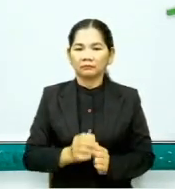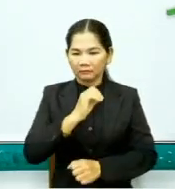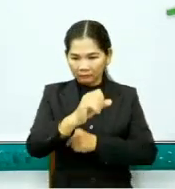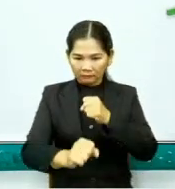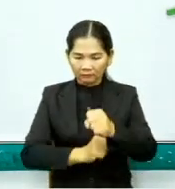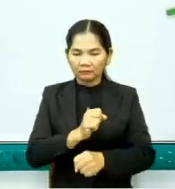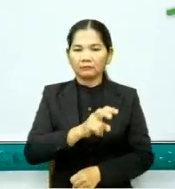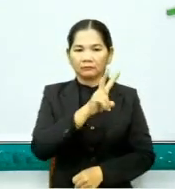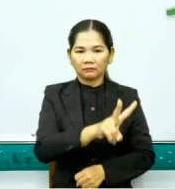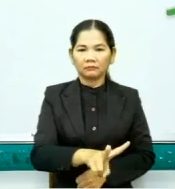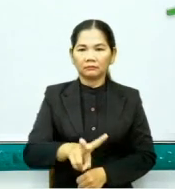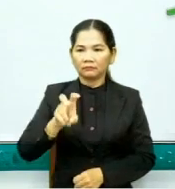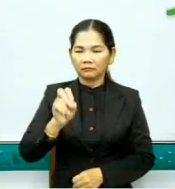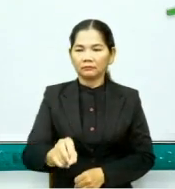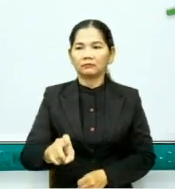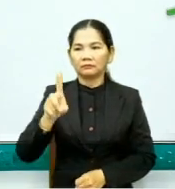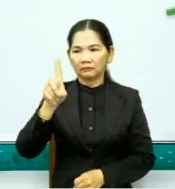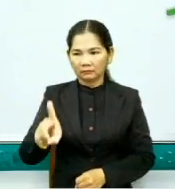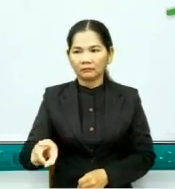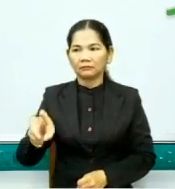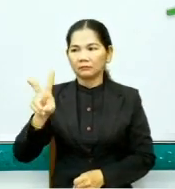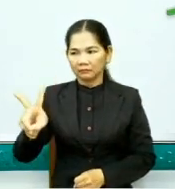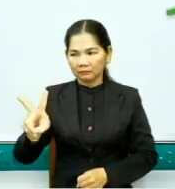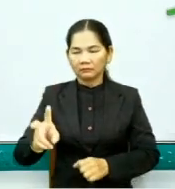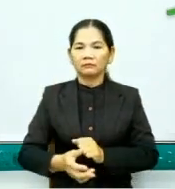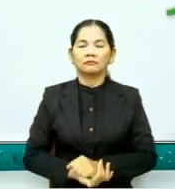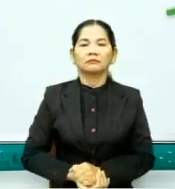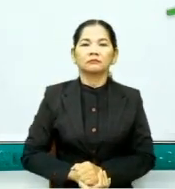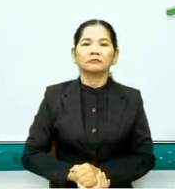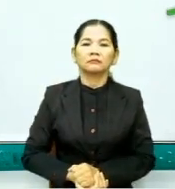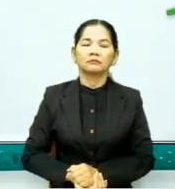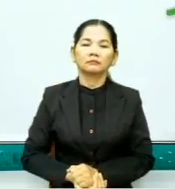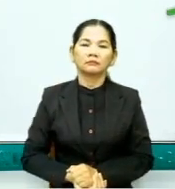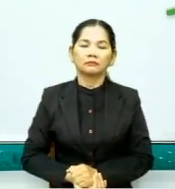ชั่นปีปอนดับปี